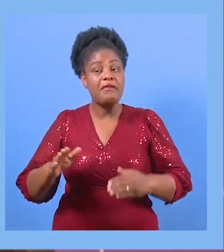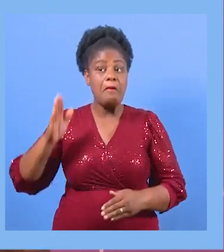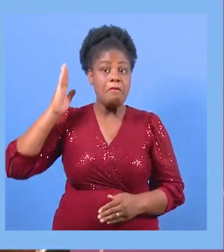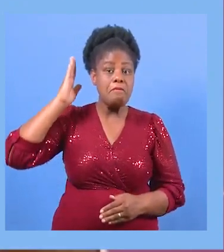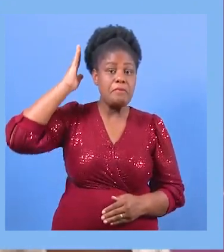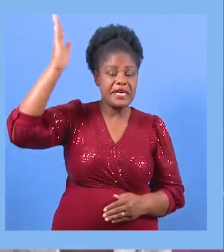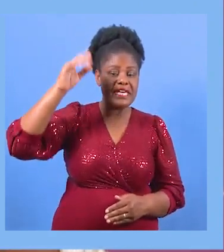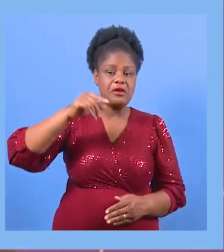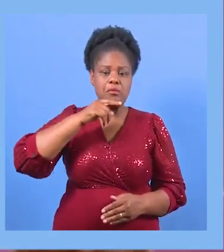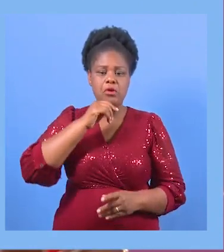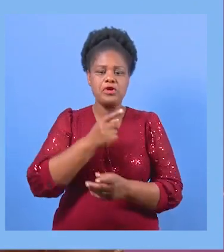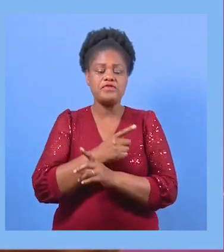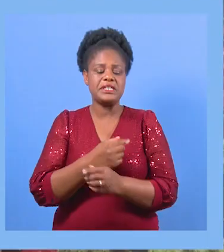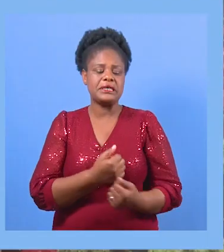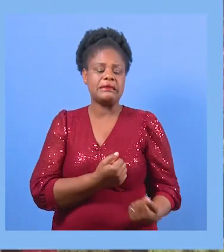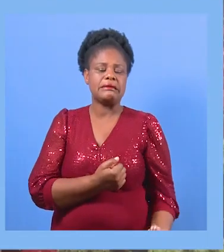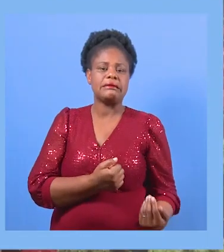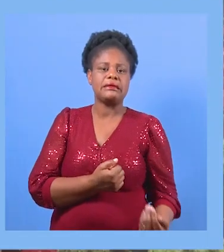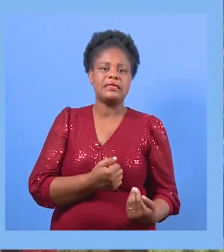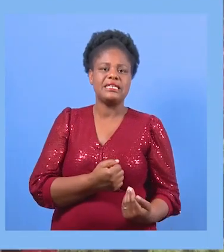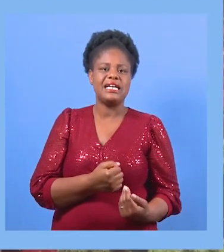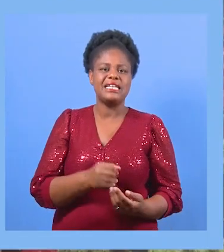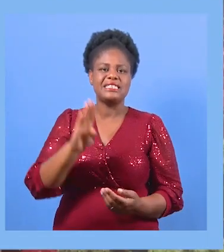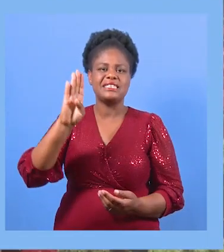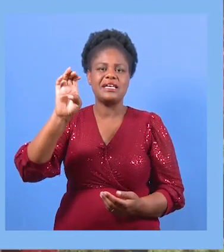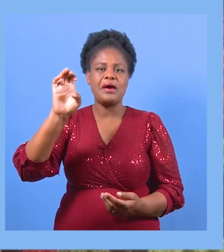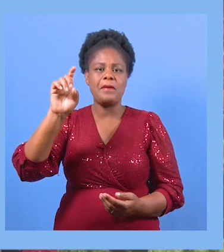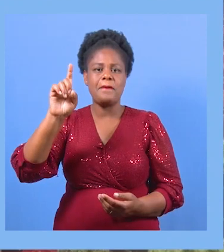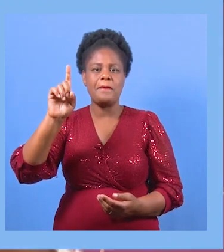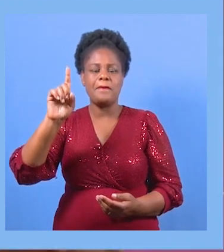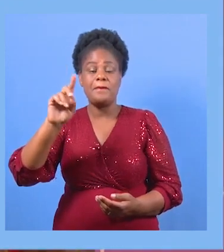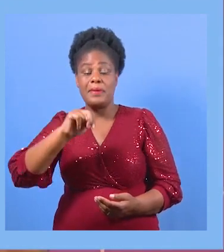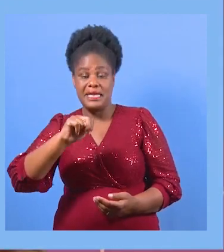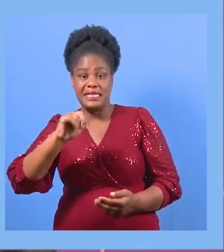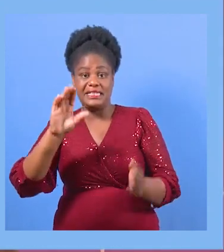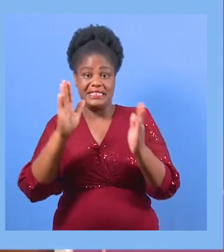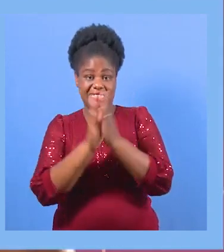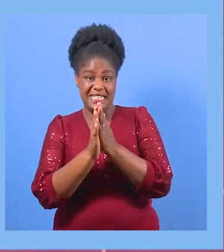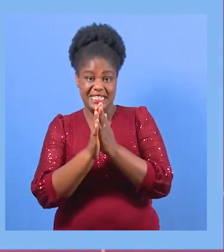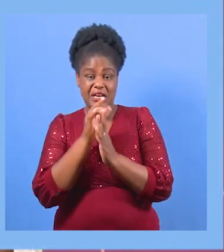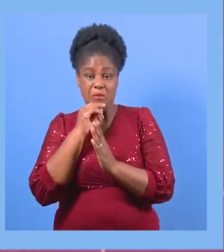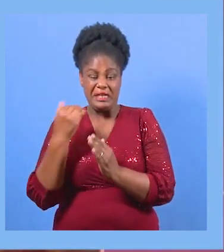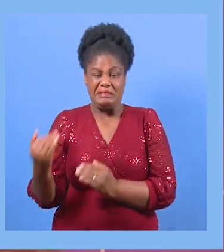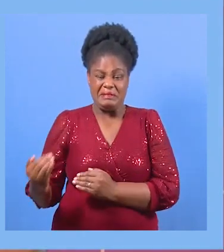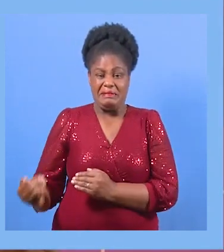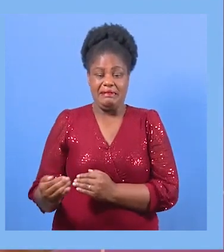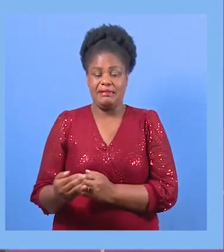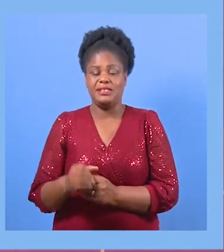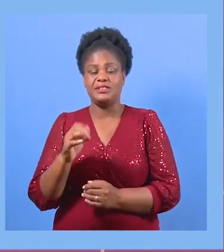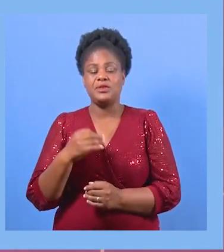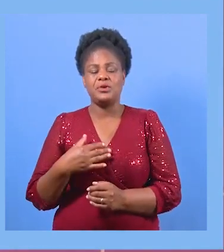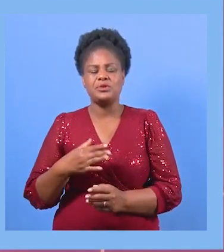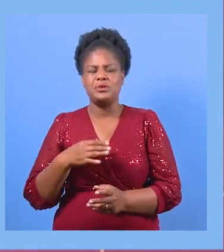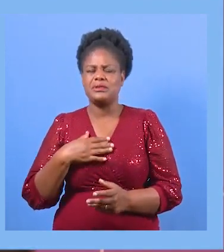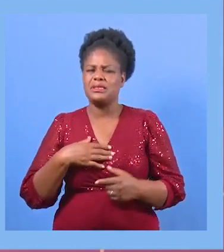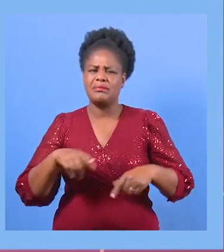asina kurayirwa idambudziko kumubereki wake. Tinofungei nevai vakafirwa ndine urombo. Marwadziro azvinozoita